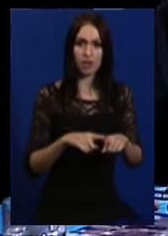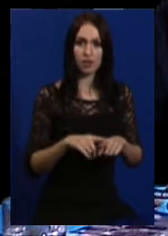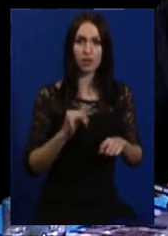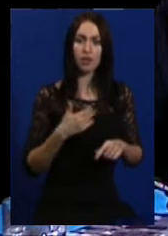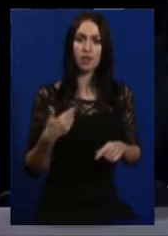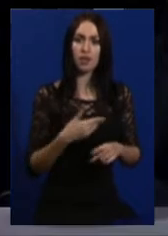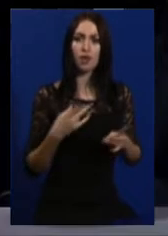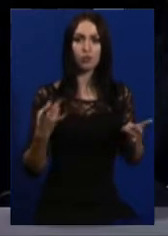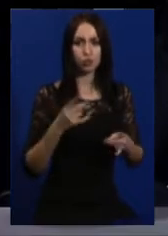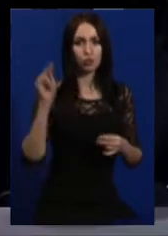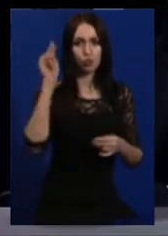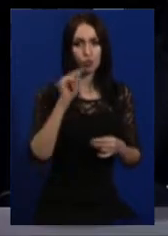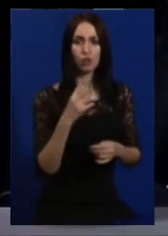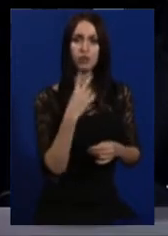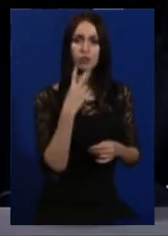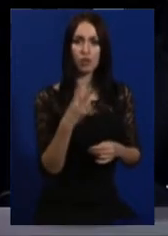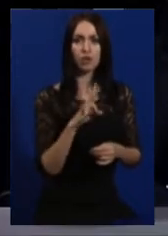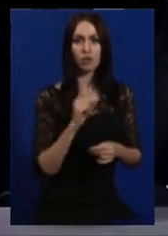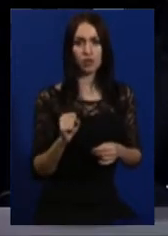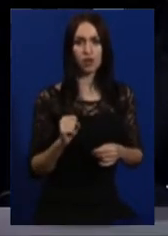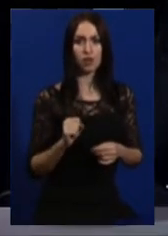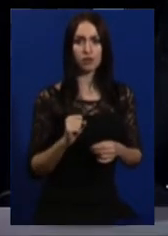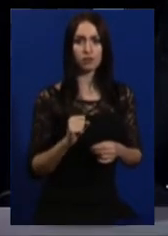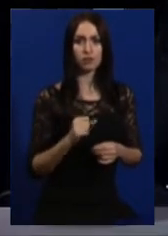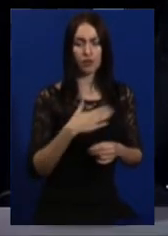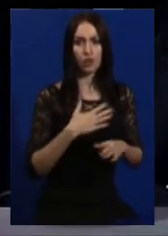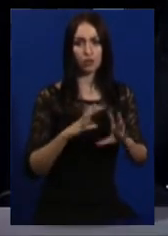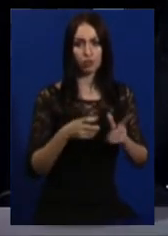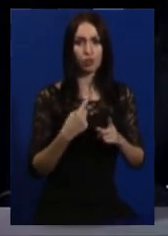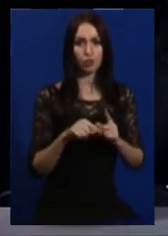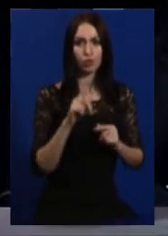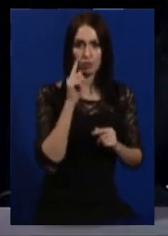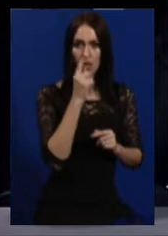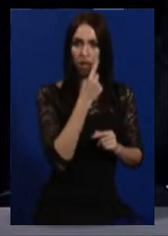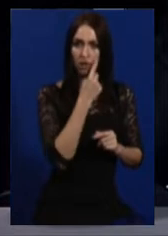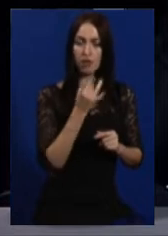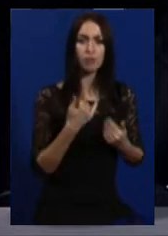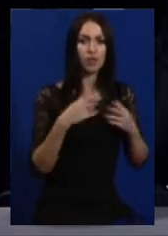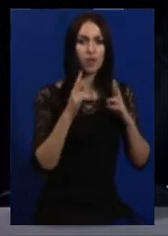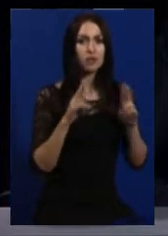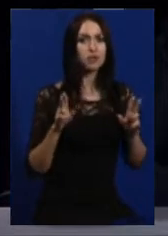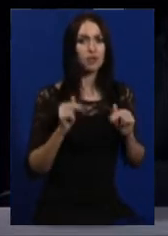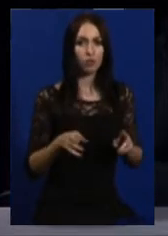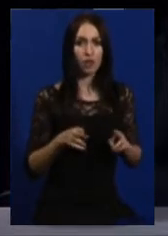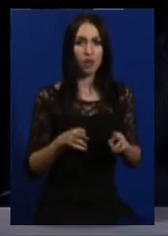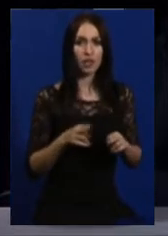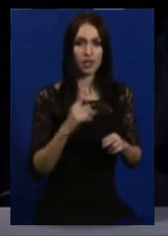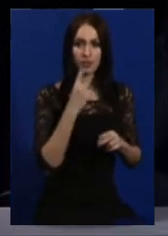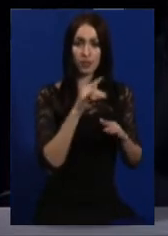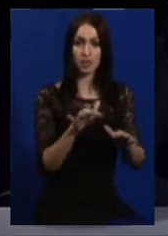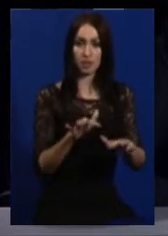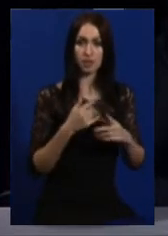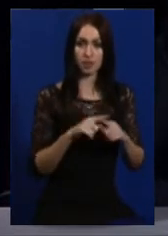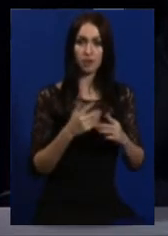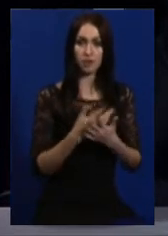надо учиться осмотреть но наш мир другими глазами и я не знаю как зрители этого фильма эта